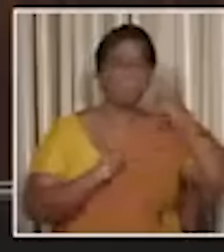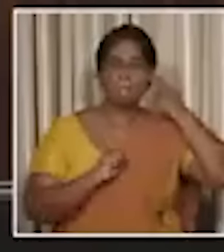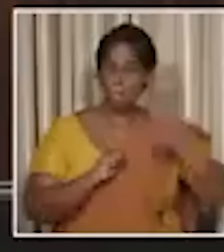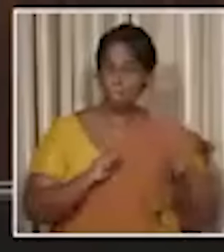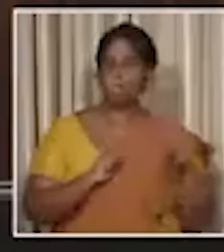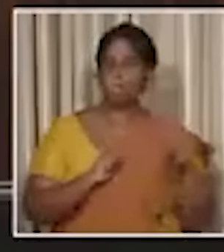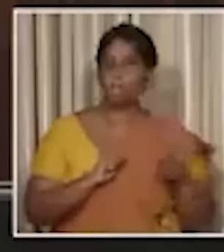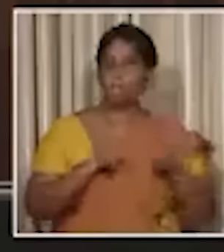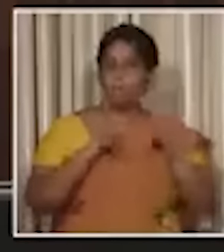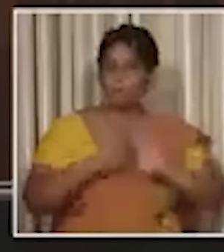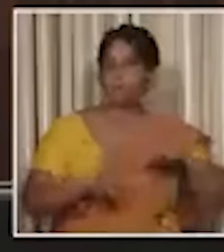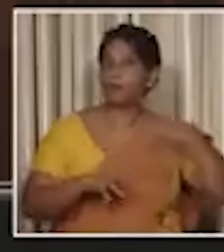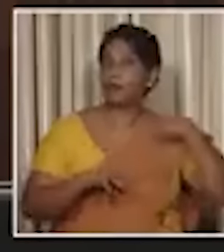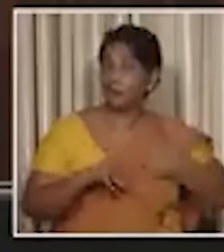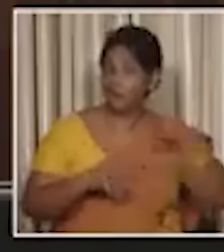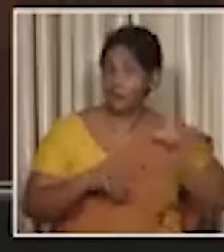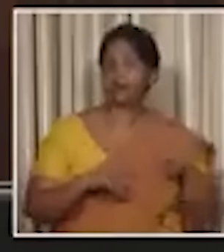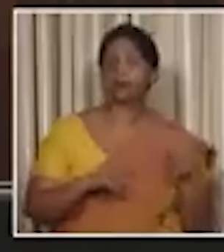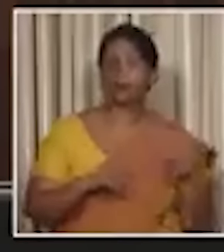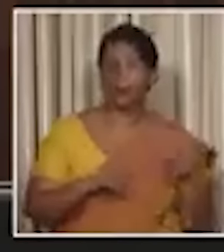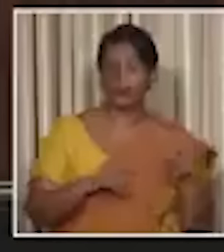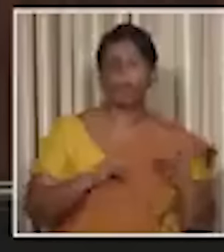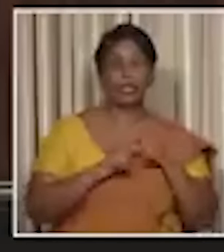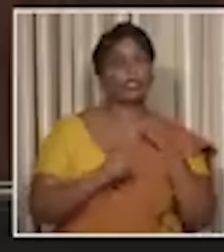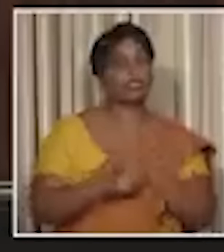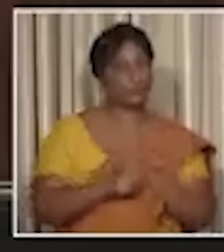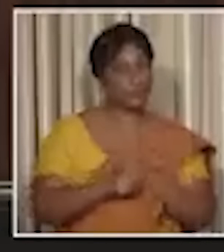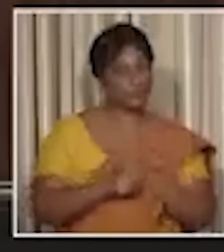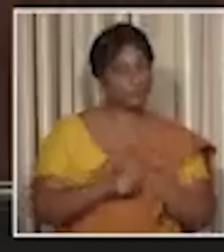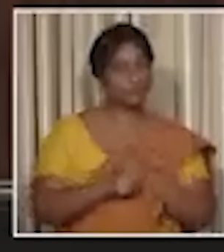திட்டத்தை நடைமுறைப்படுத்த நாங்கள் எதிர்பார்க்கின்ற தற்போது இருக்கின்ற நிலவுகின்ற